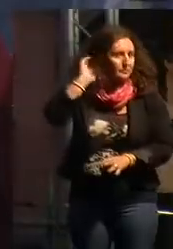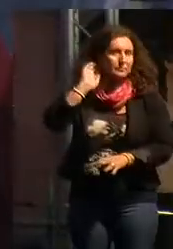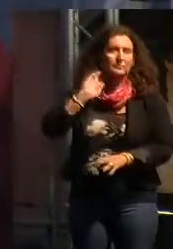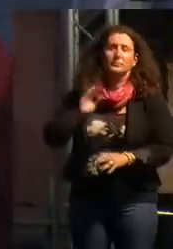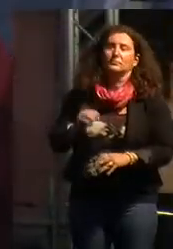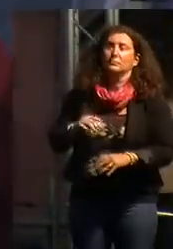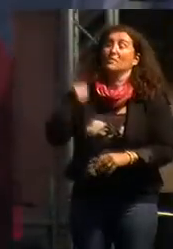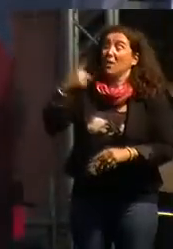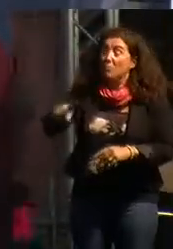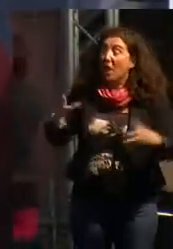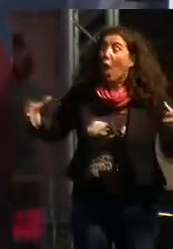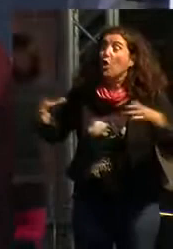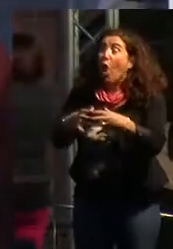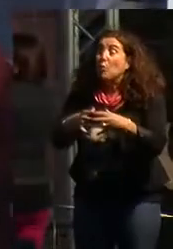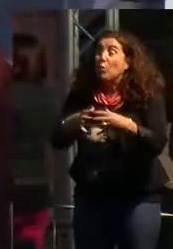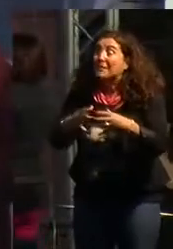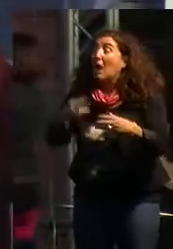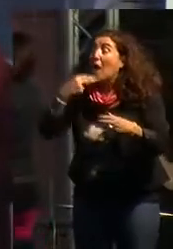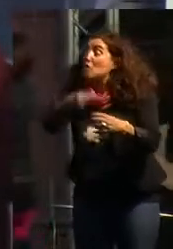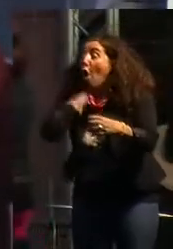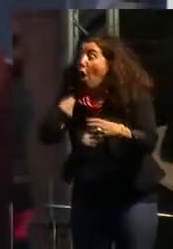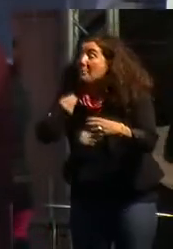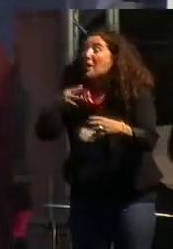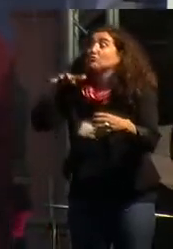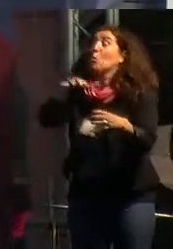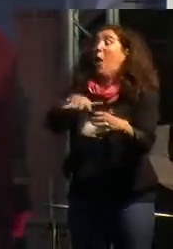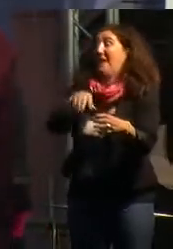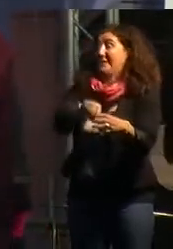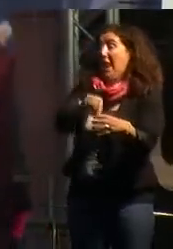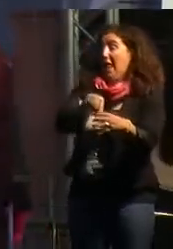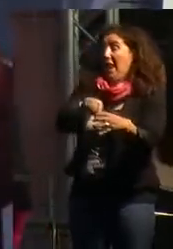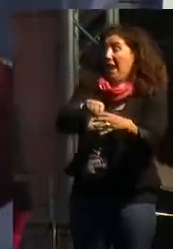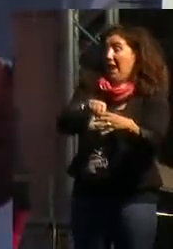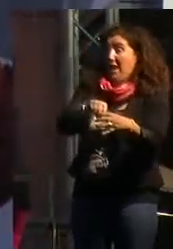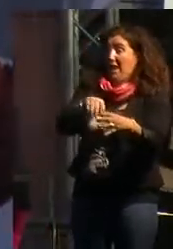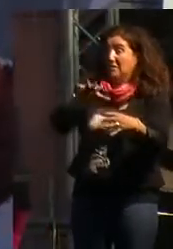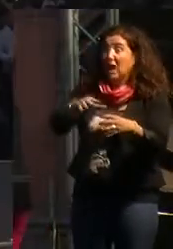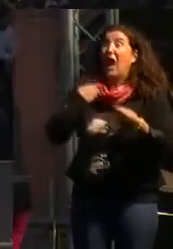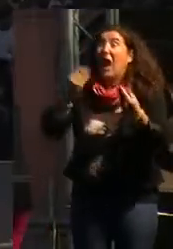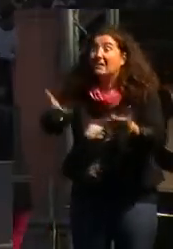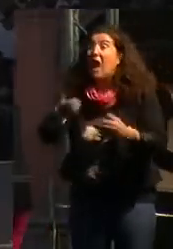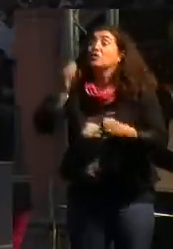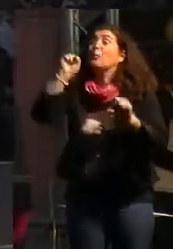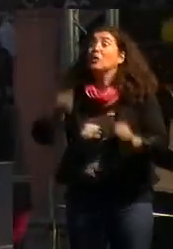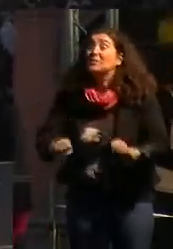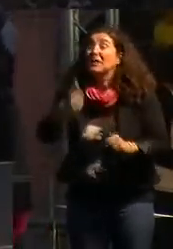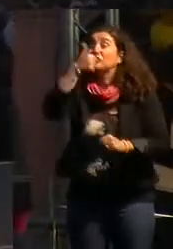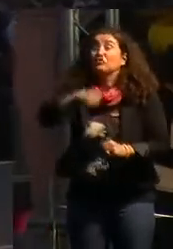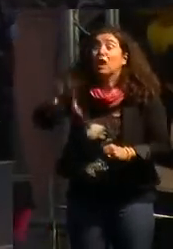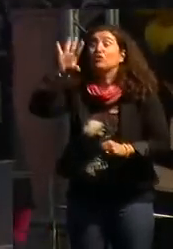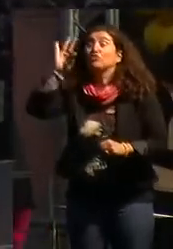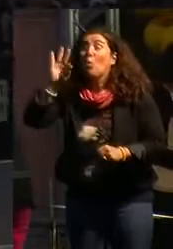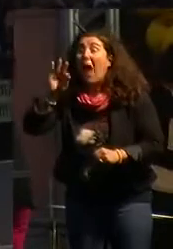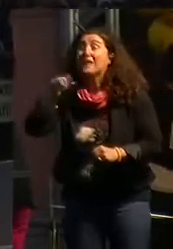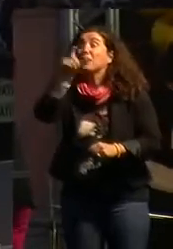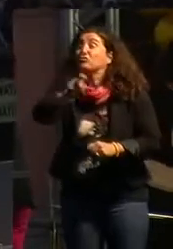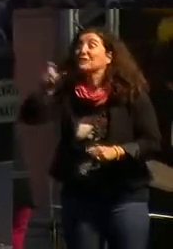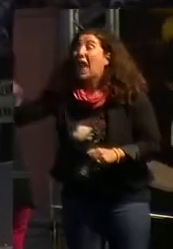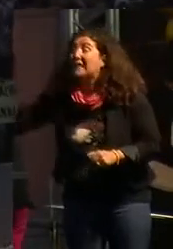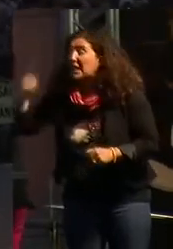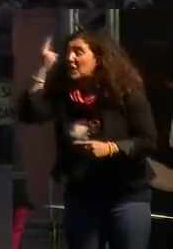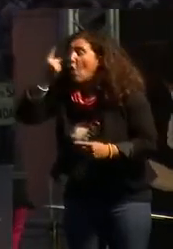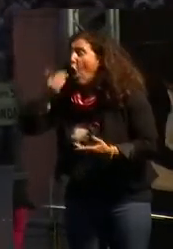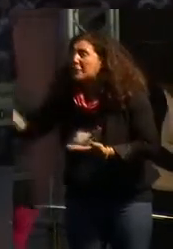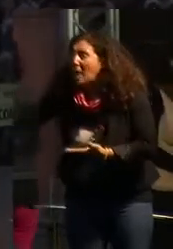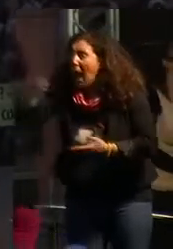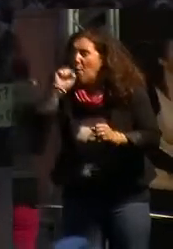quella comunità si chiama Movimento 5 Stelle e ha permesso a 150 cittadini comuni di entrare nelle istituzioni e